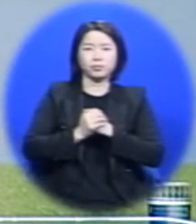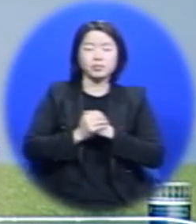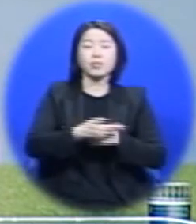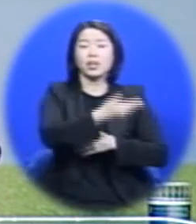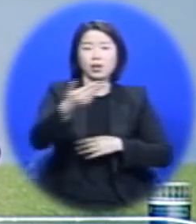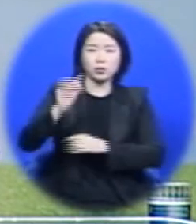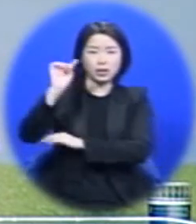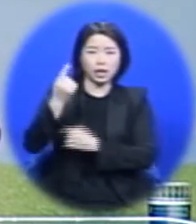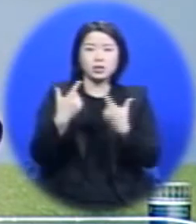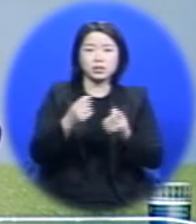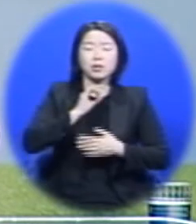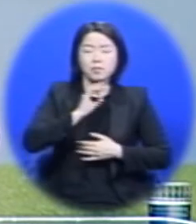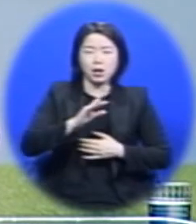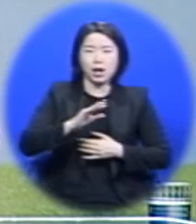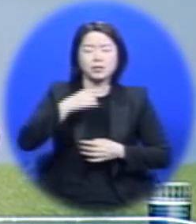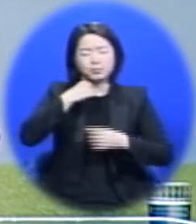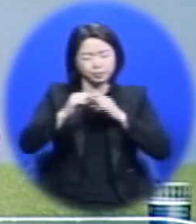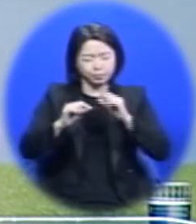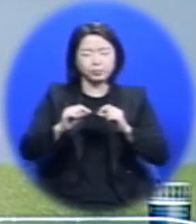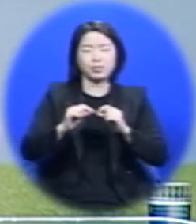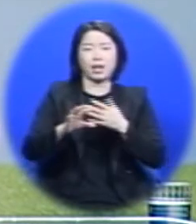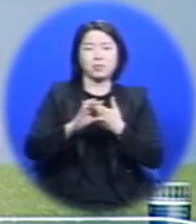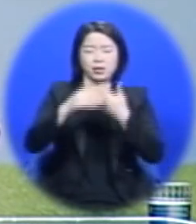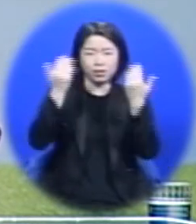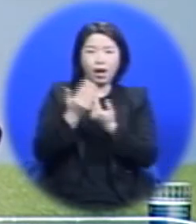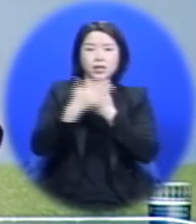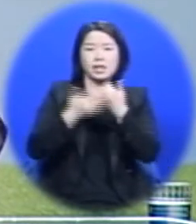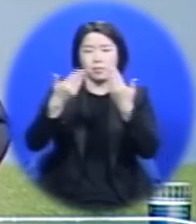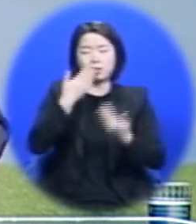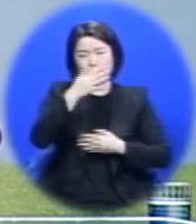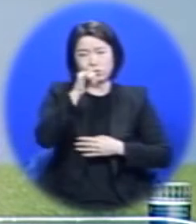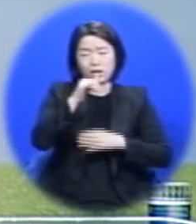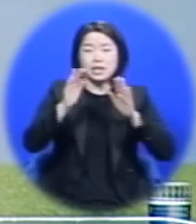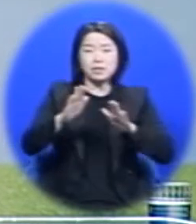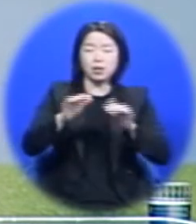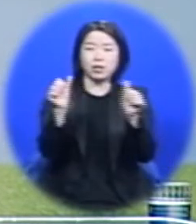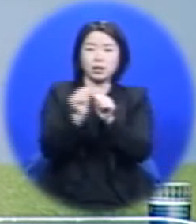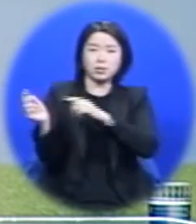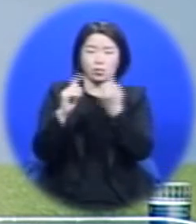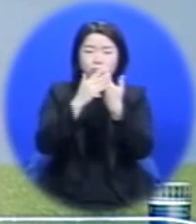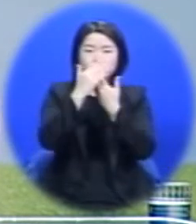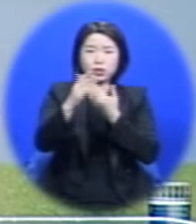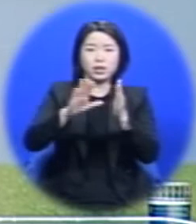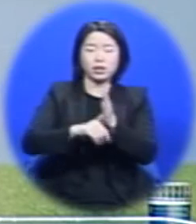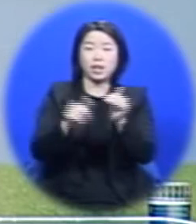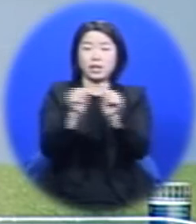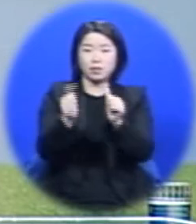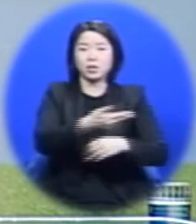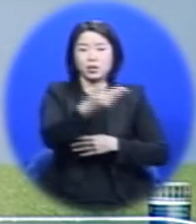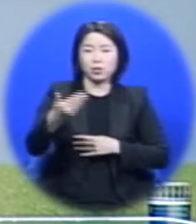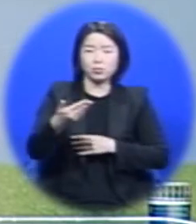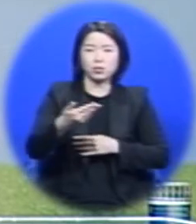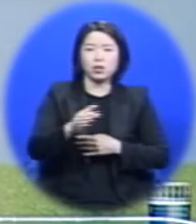여러분이 다윗처럼만 그렇게 갈급해 보시면 다 은혜 받습니다. 이번 남성 부흥회 때 남자 성도 여러분 정말